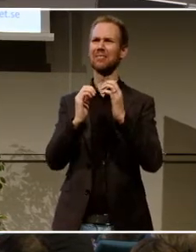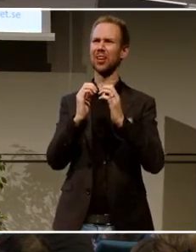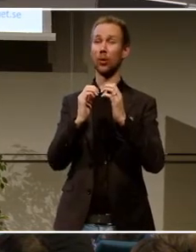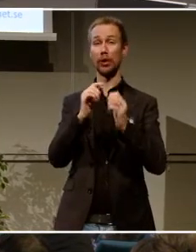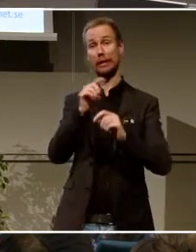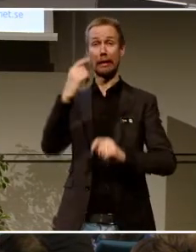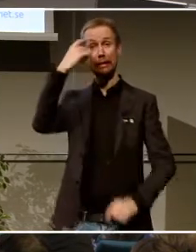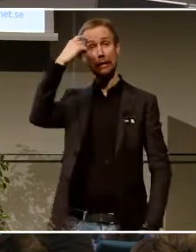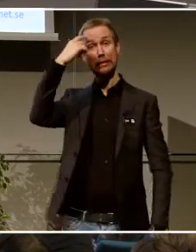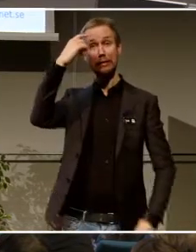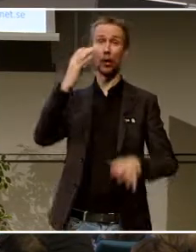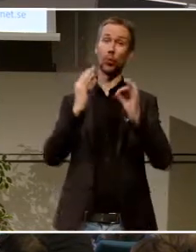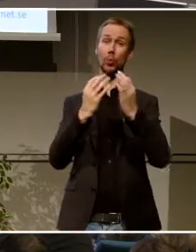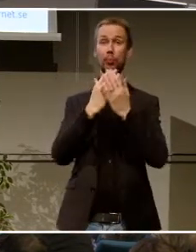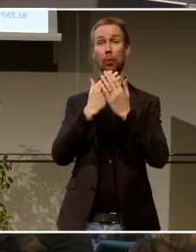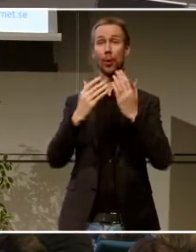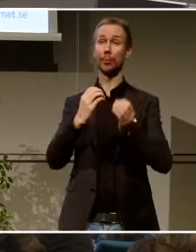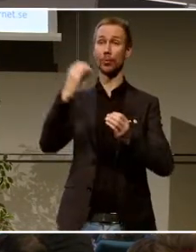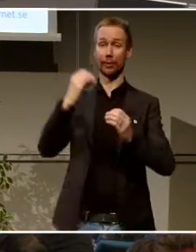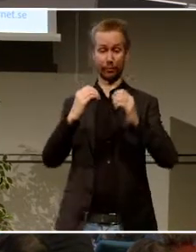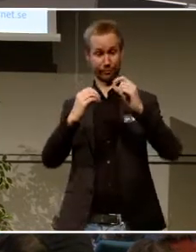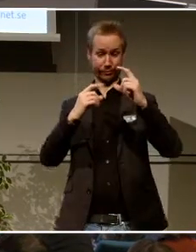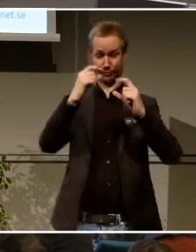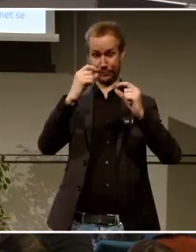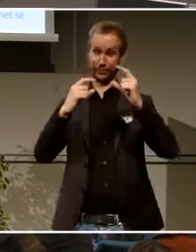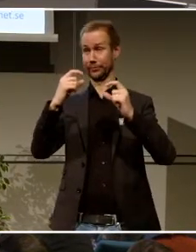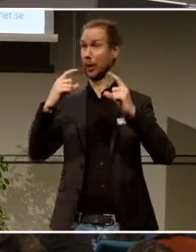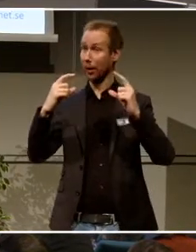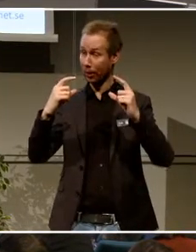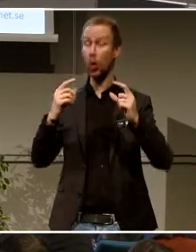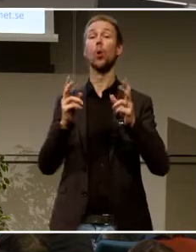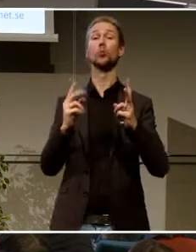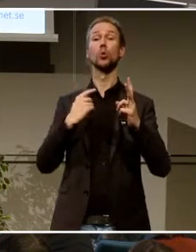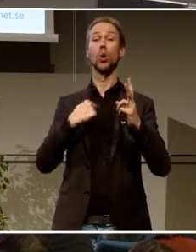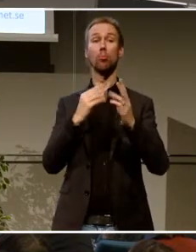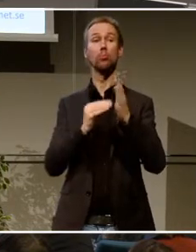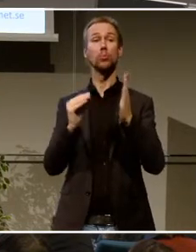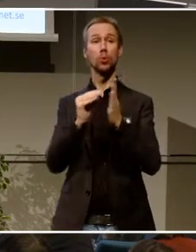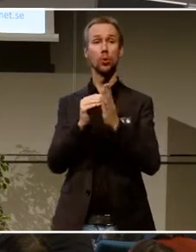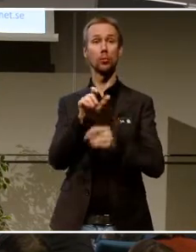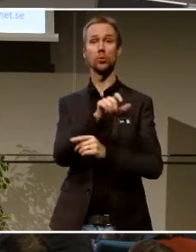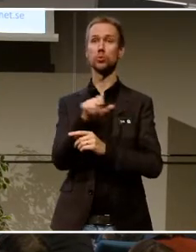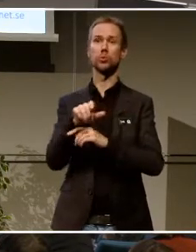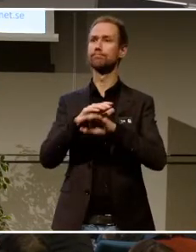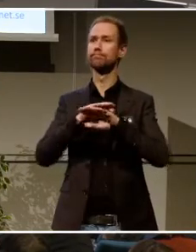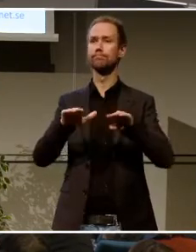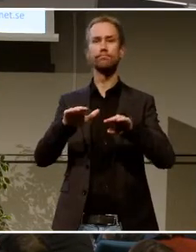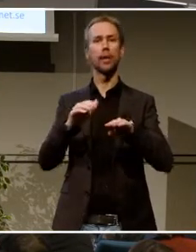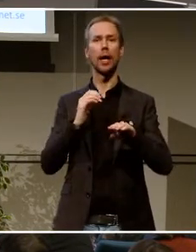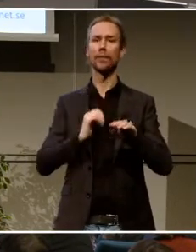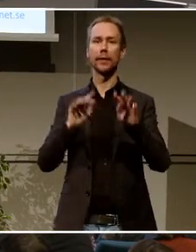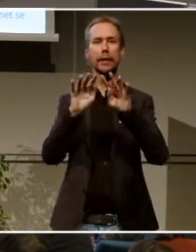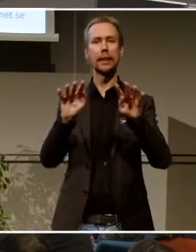stora staplarna är. Sen lägger jag till de som inte använder internet dagligen och då ser